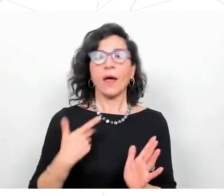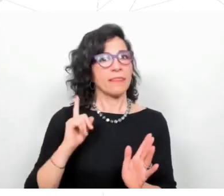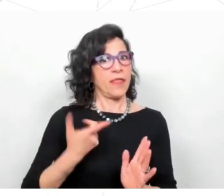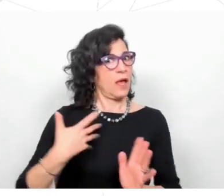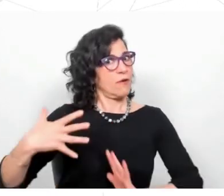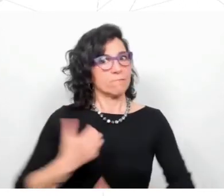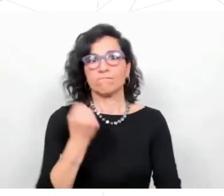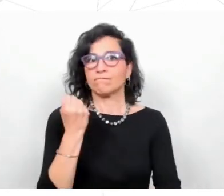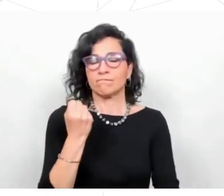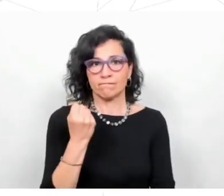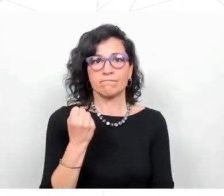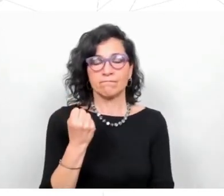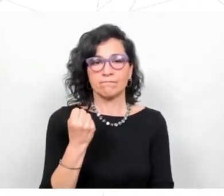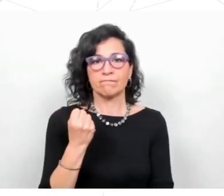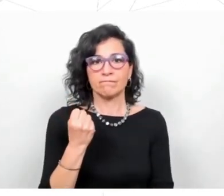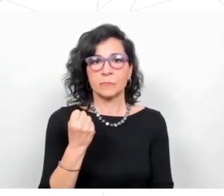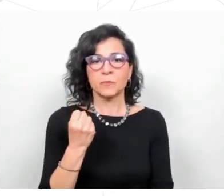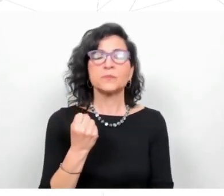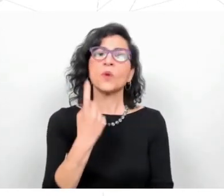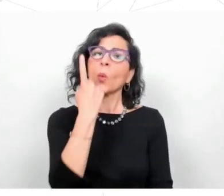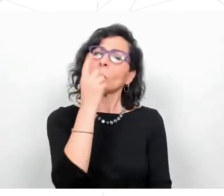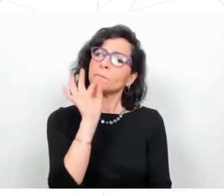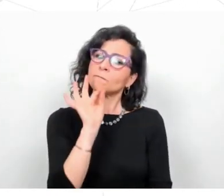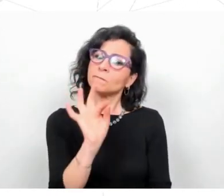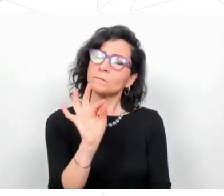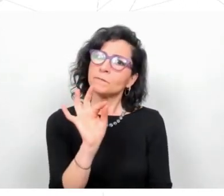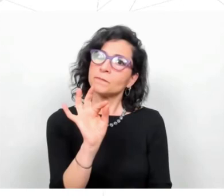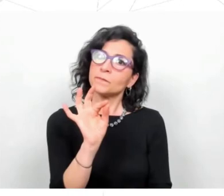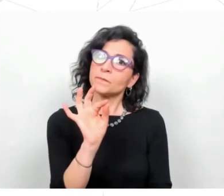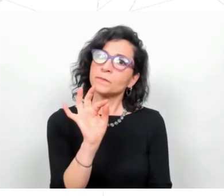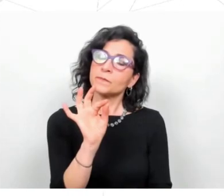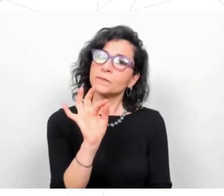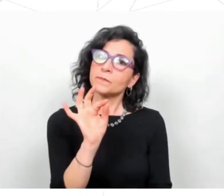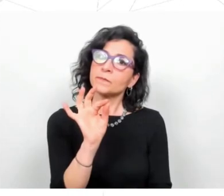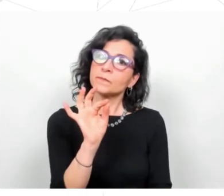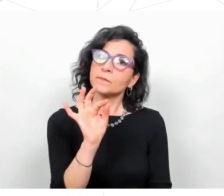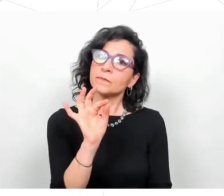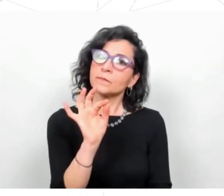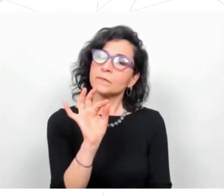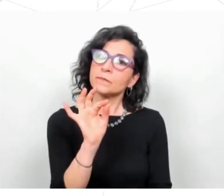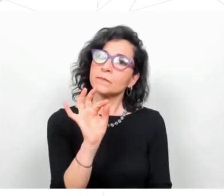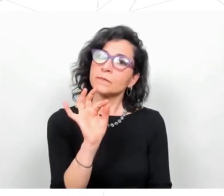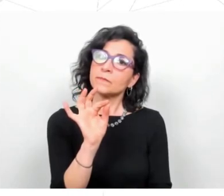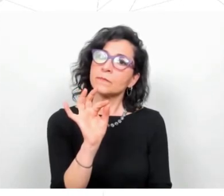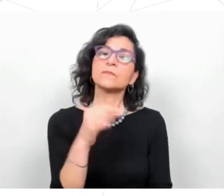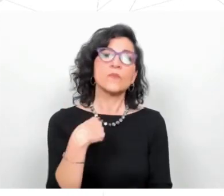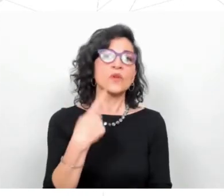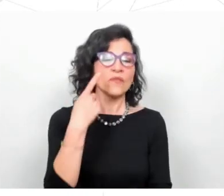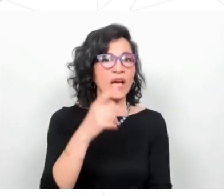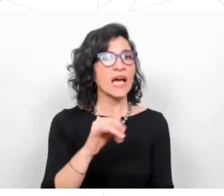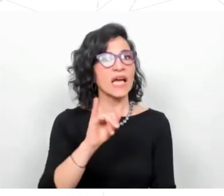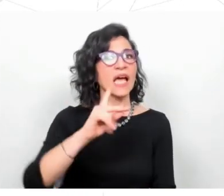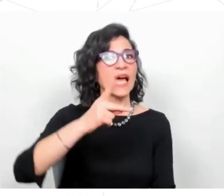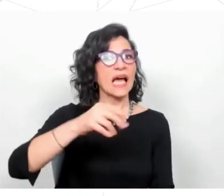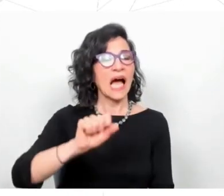averla. E il punto che mi colpì tantissimo è che sì, abbiamo visto eye gazing,